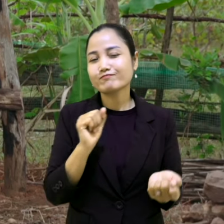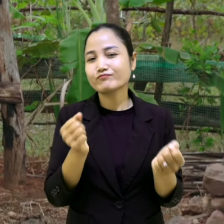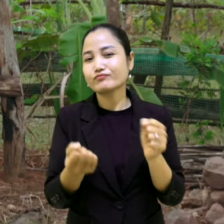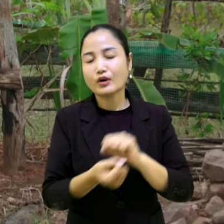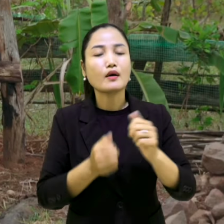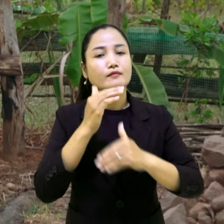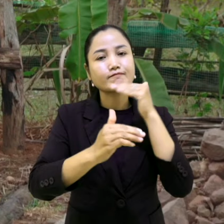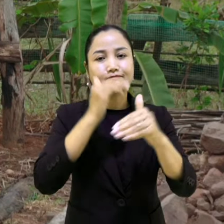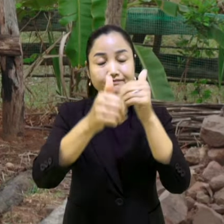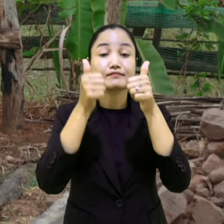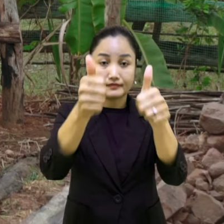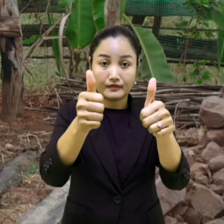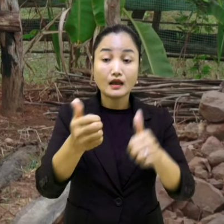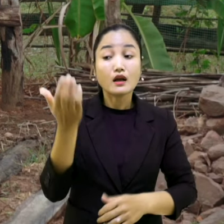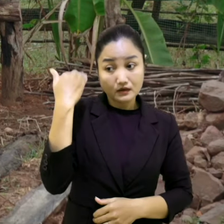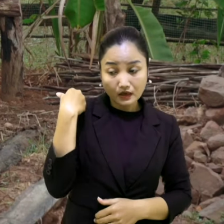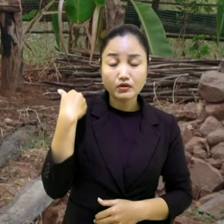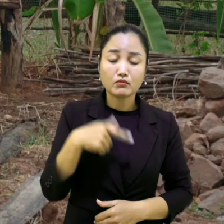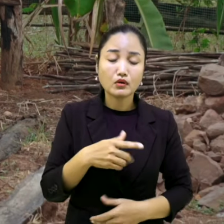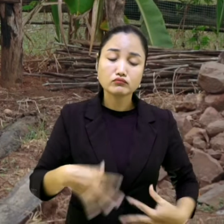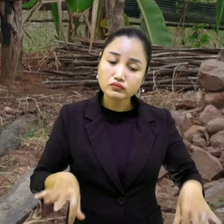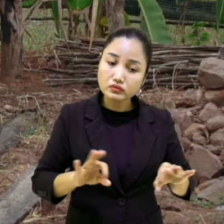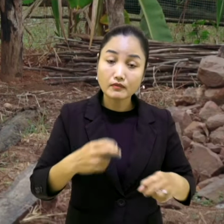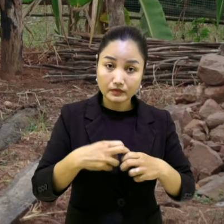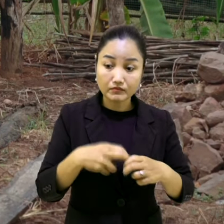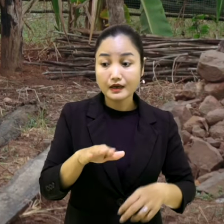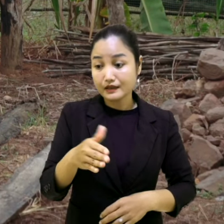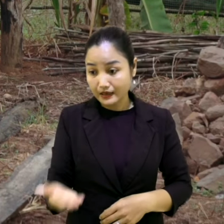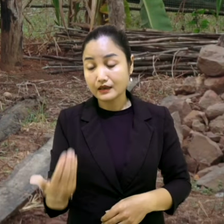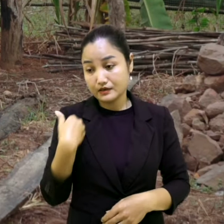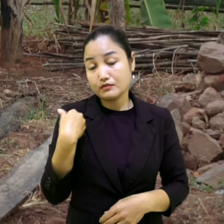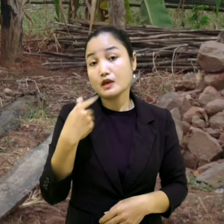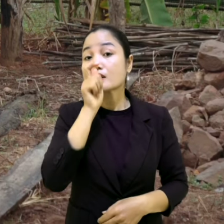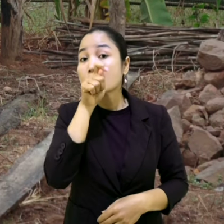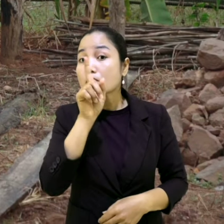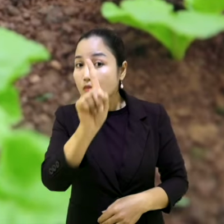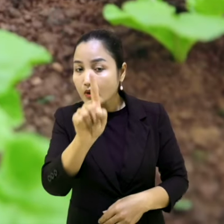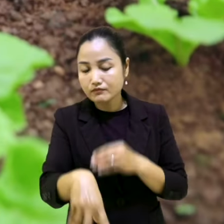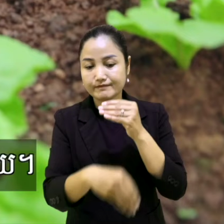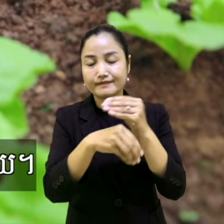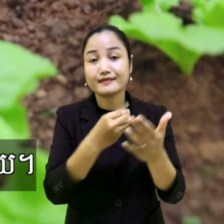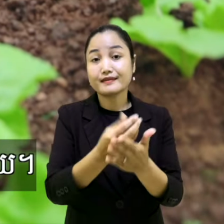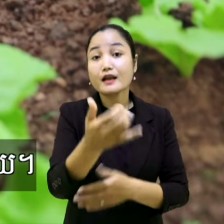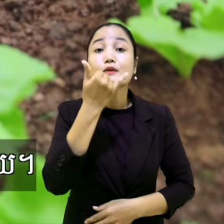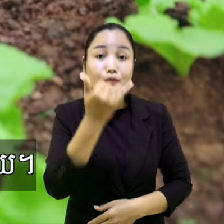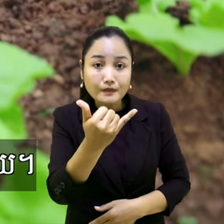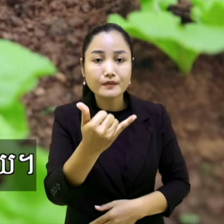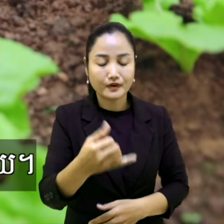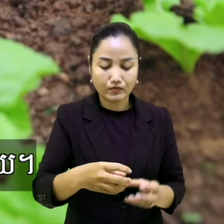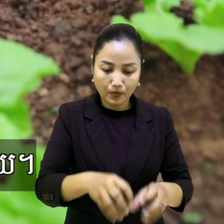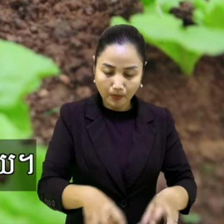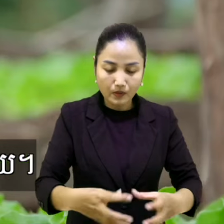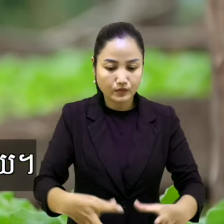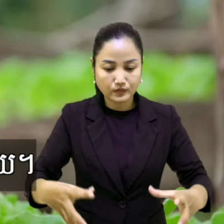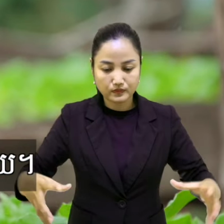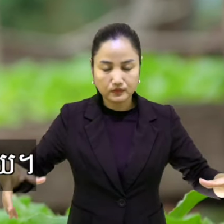nhóm bà rộng bàn chân bà rí rộng bó được hăng mốn đầy bà nhóm ở thả miền mê mòn mùi rồi một tiết nhóm tinh bàn